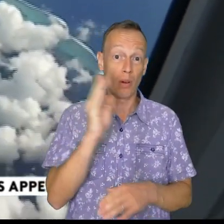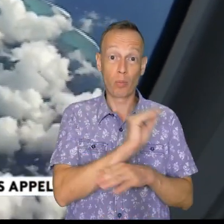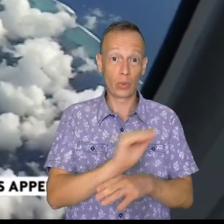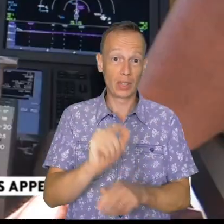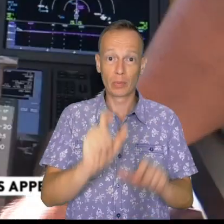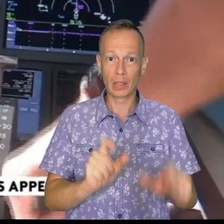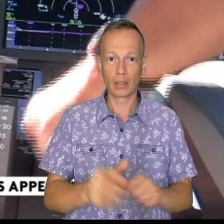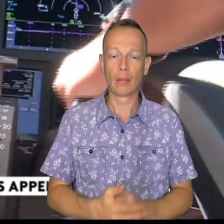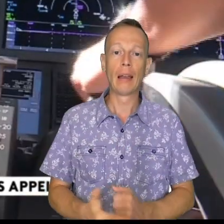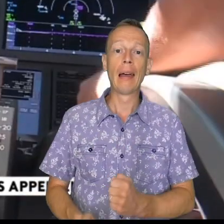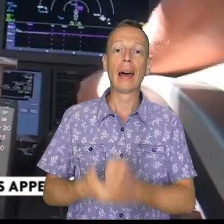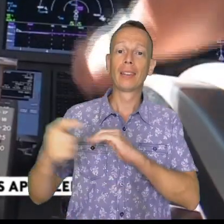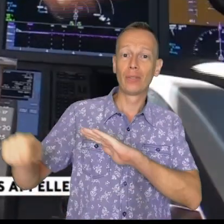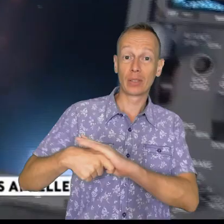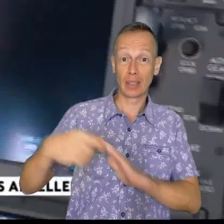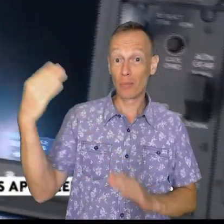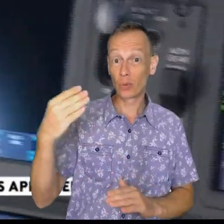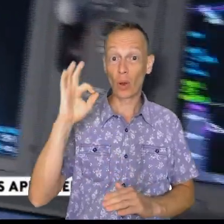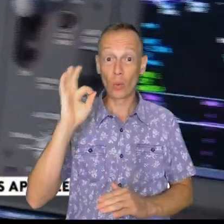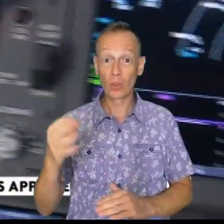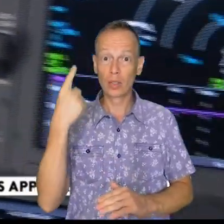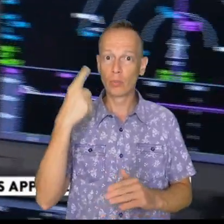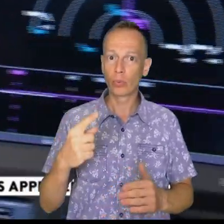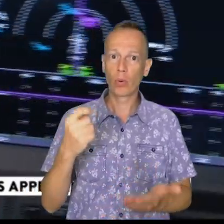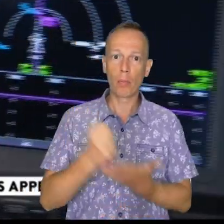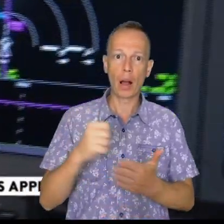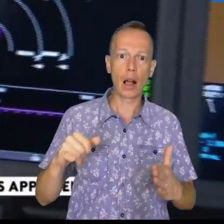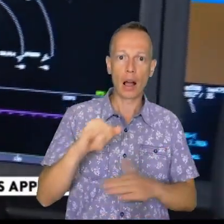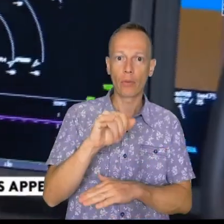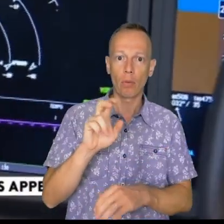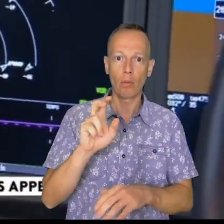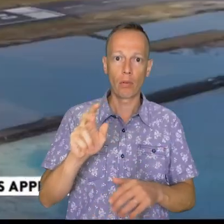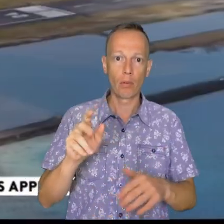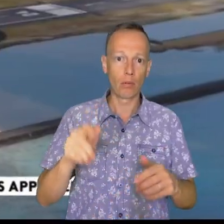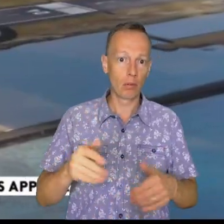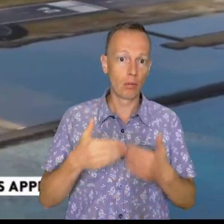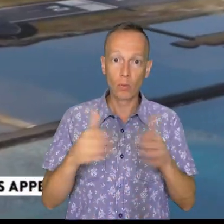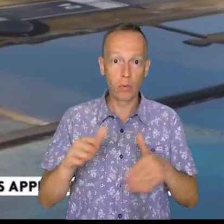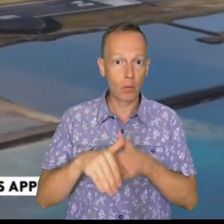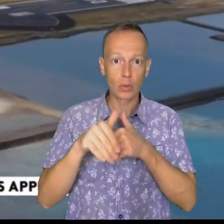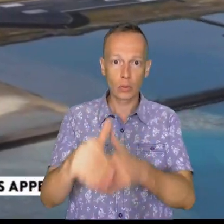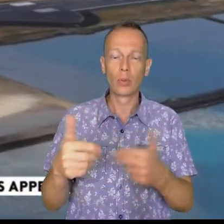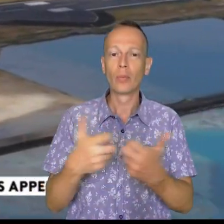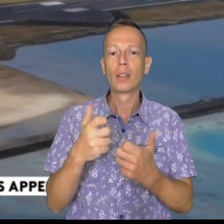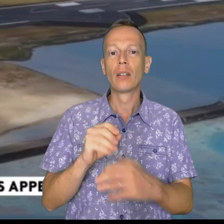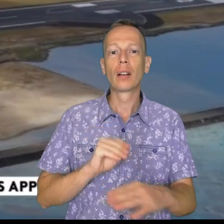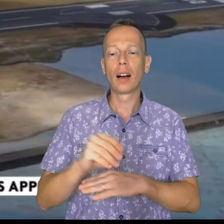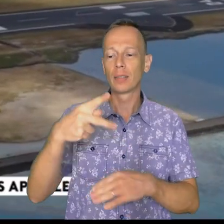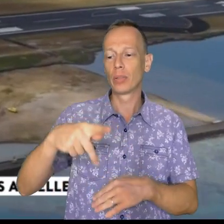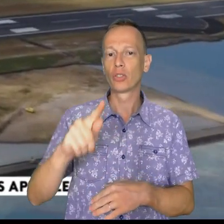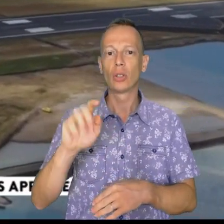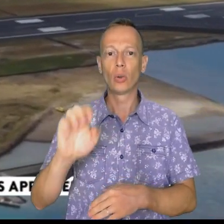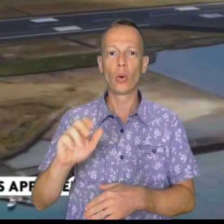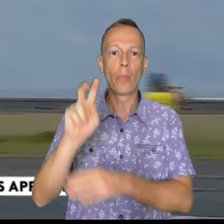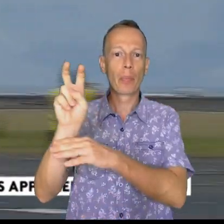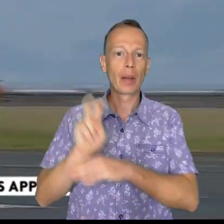financières sont indispensables à l'heure actuelle pour assurer la survie des compagnies aériennes, notamment via les PGE, les prêts garantis par l'État,